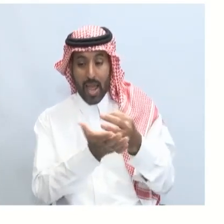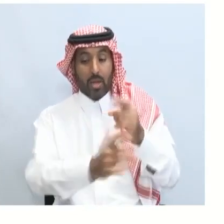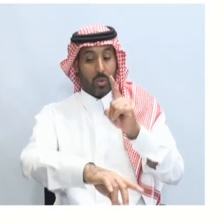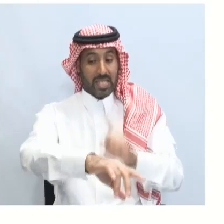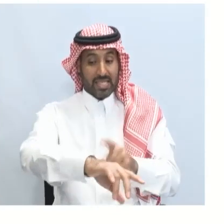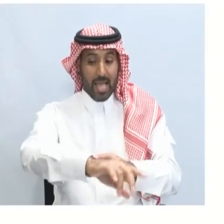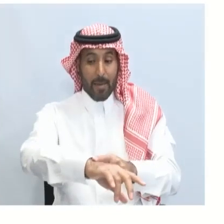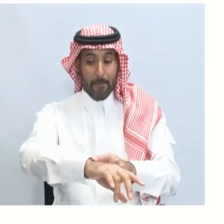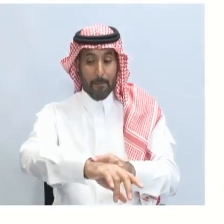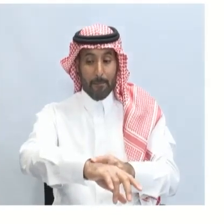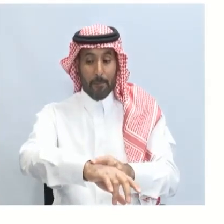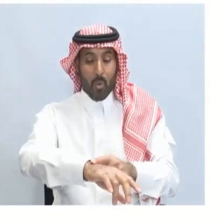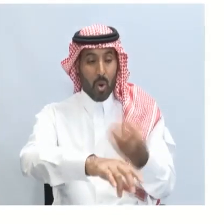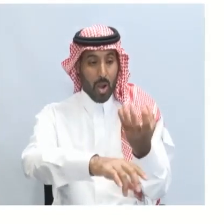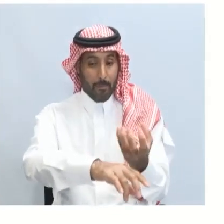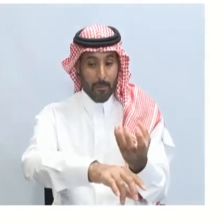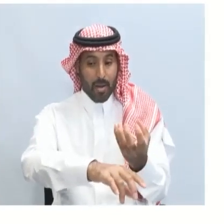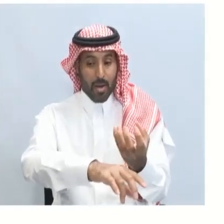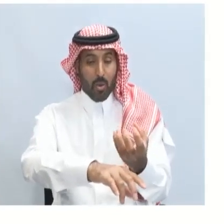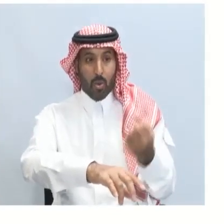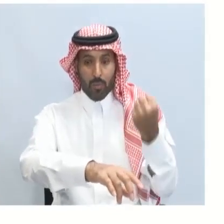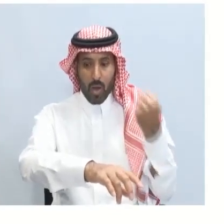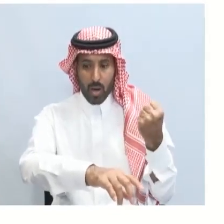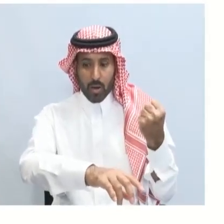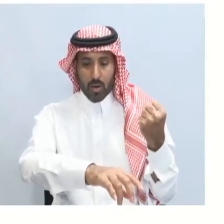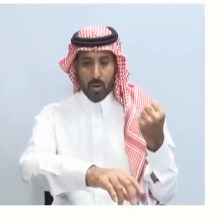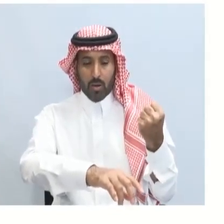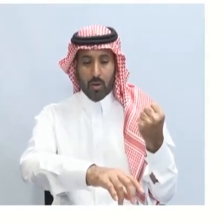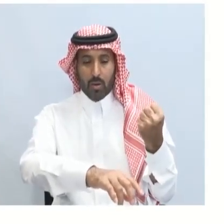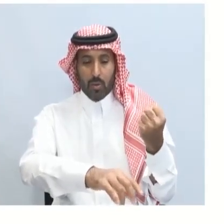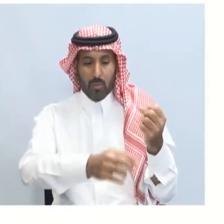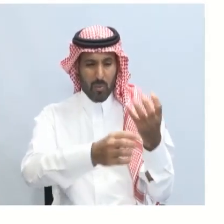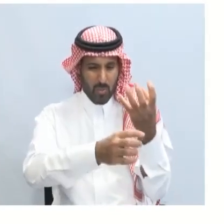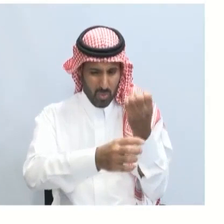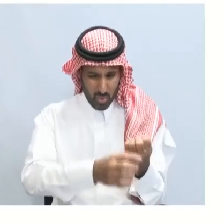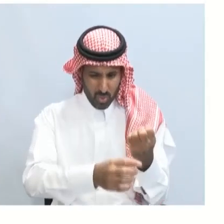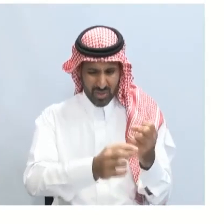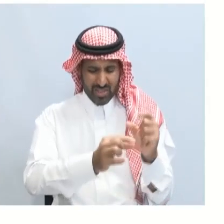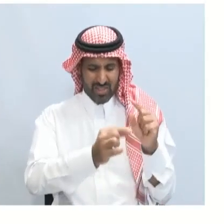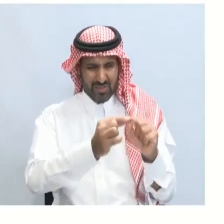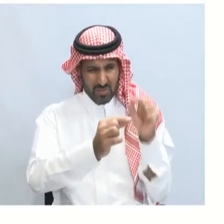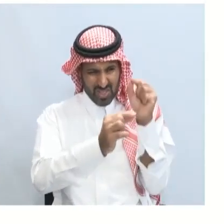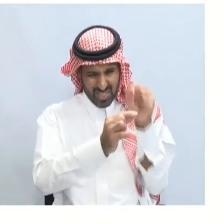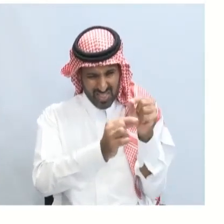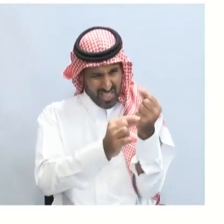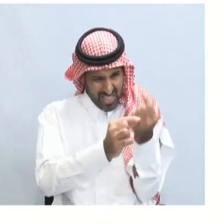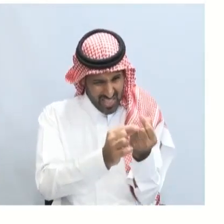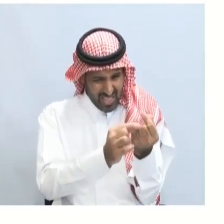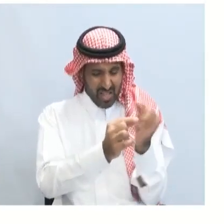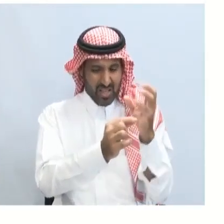والزمان والماده والطاقه مضغوطين في منطقه